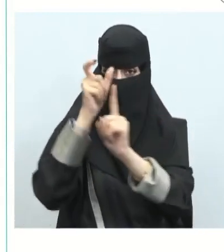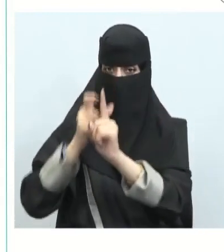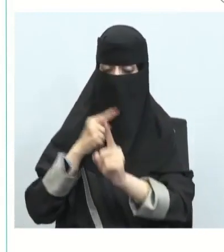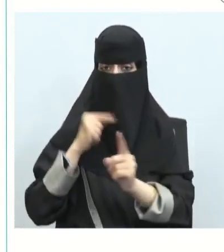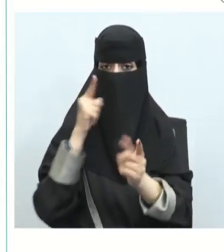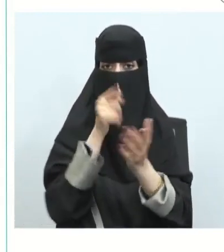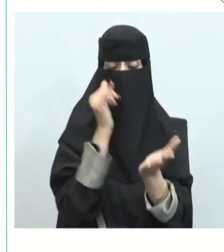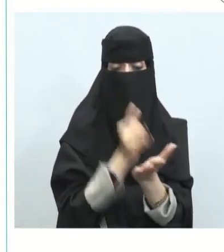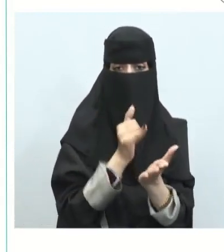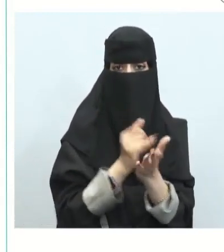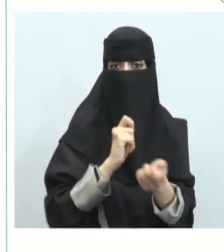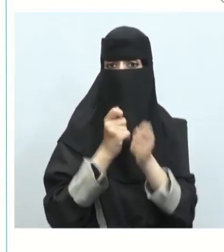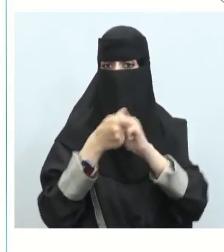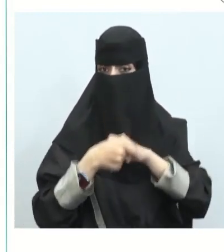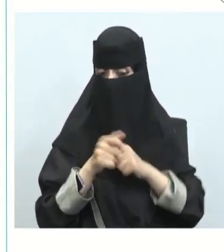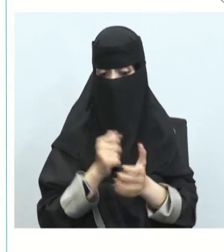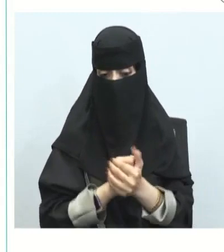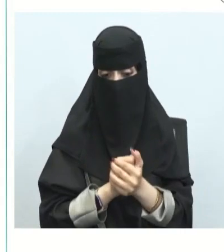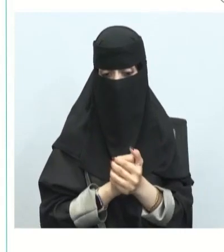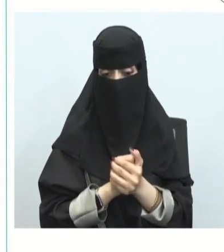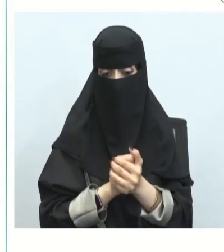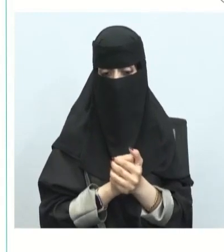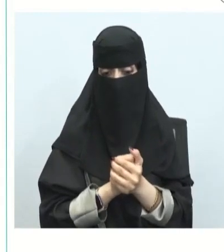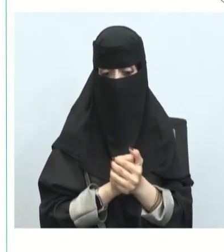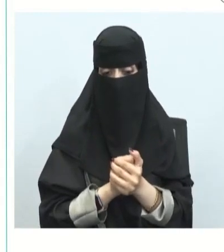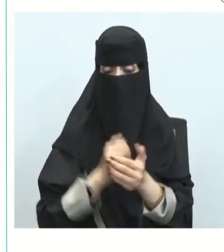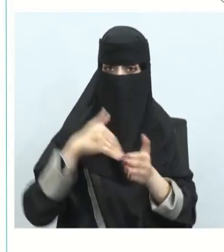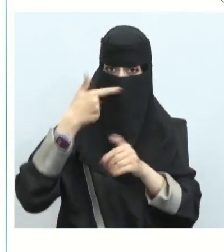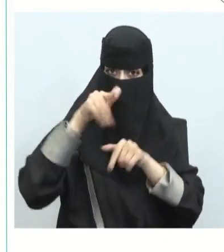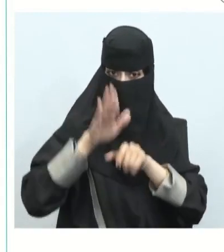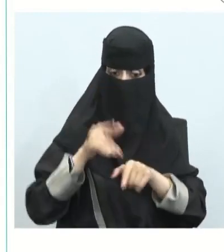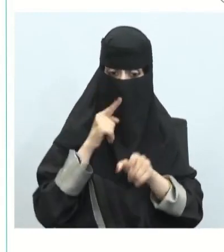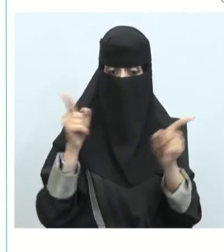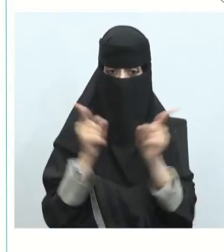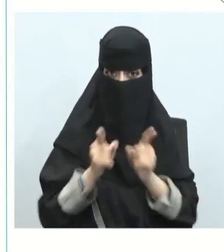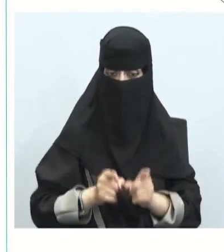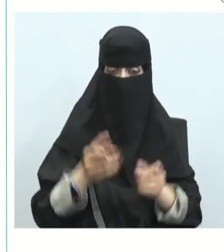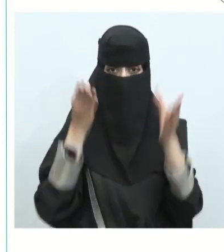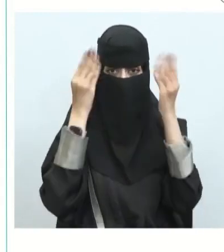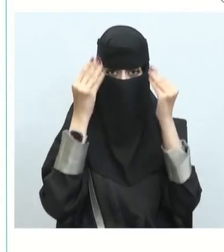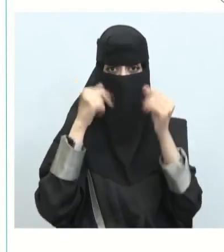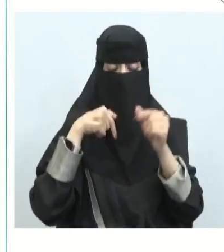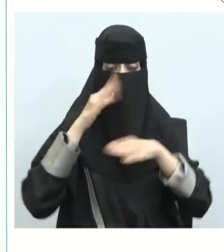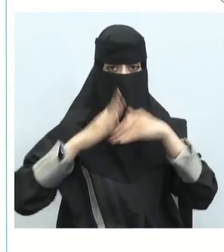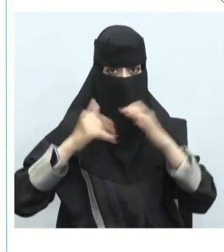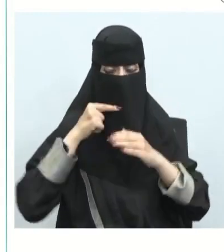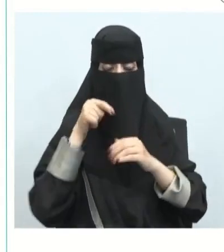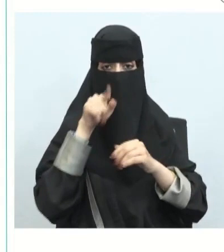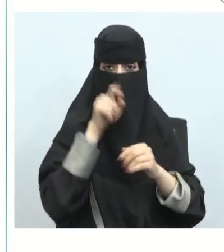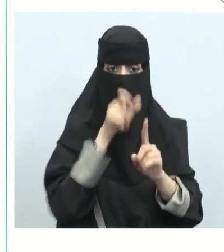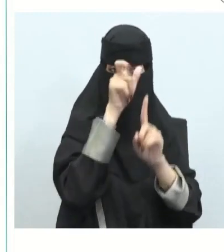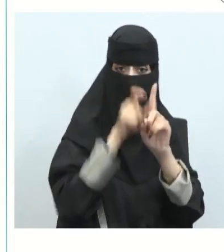بهذا التغيير من الفرد المعني بهذا التغيير بعد ذلك نقدم له المعارف والمهارات التي يحتاجها مثلا نغير